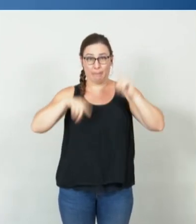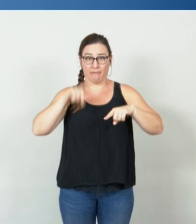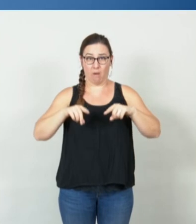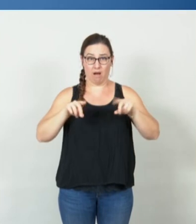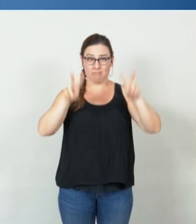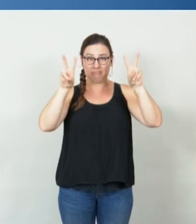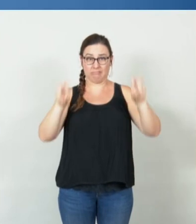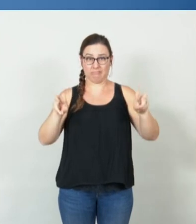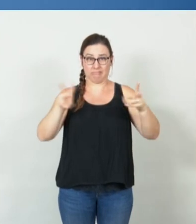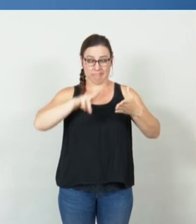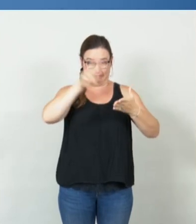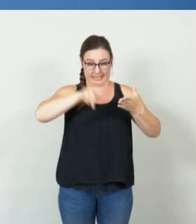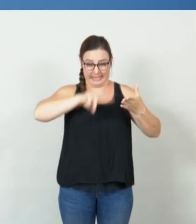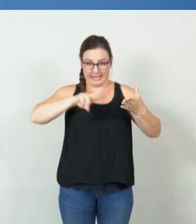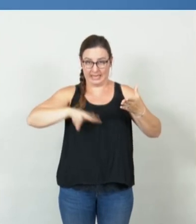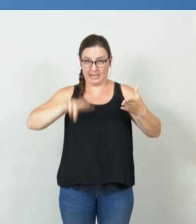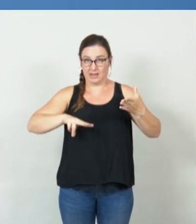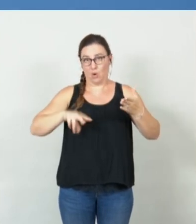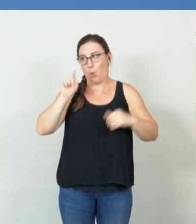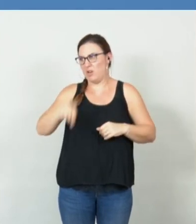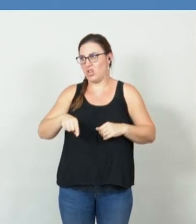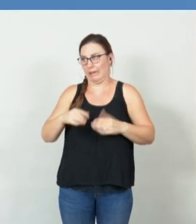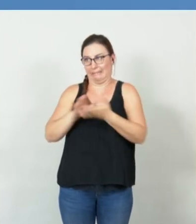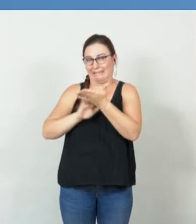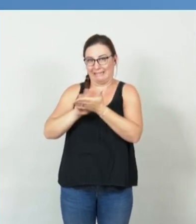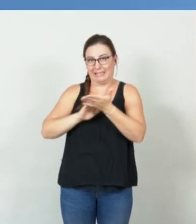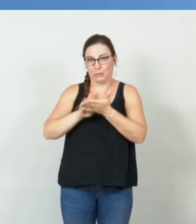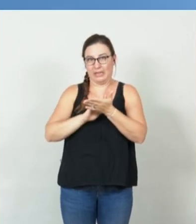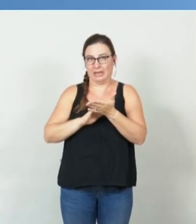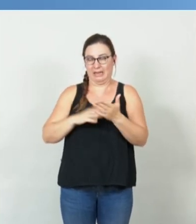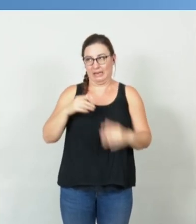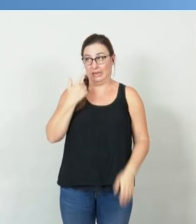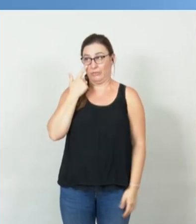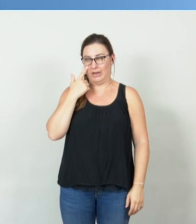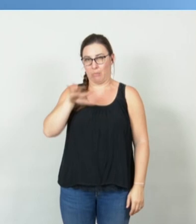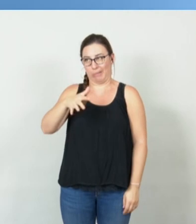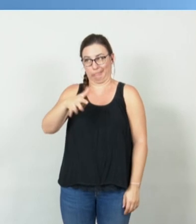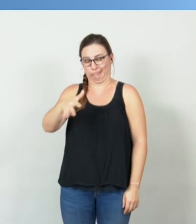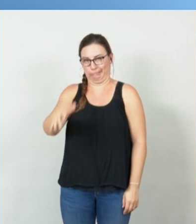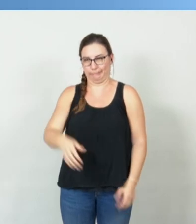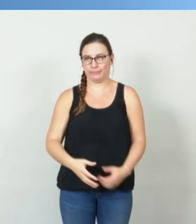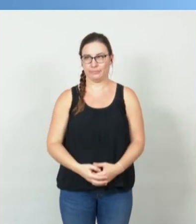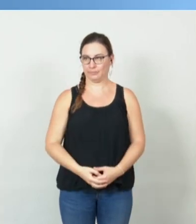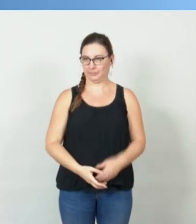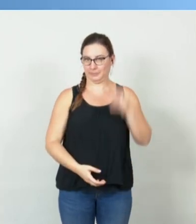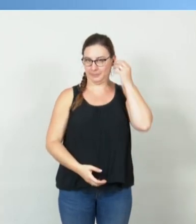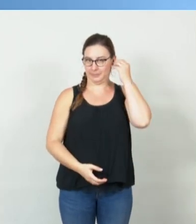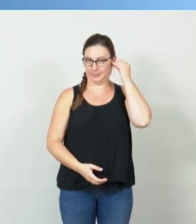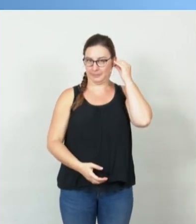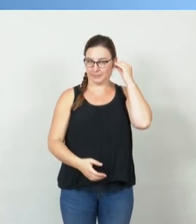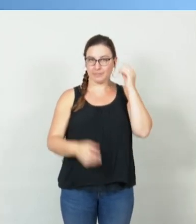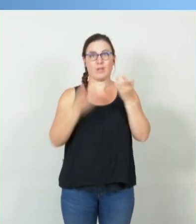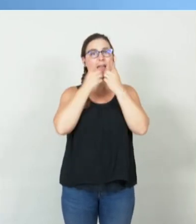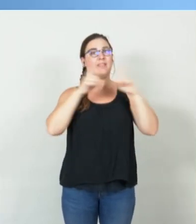lire des certaines il y a certains passages que je serai obligé de lire et là c'est pas mon fort vous le verrez voilà donc une question de